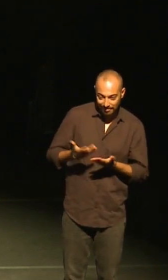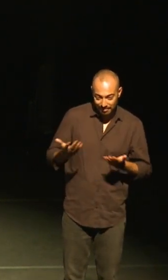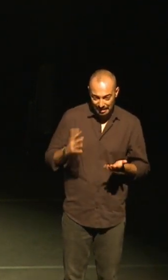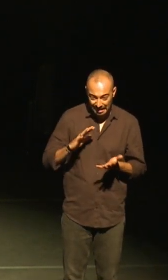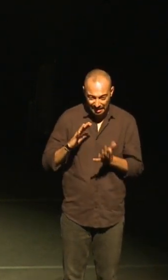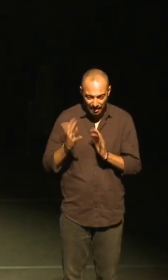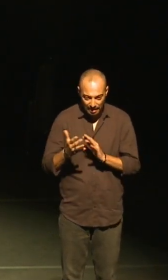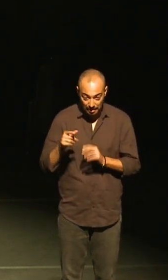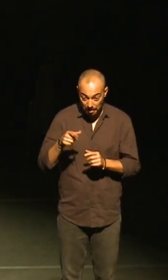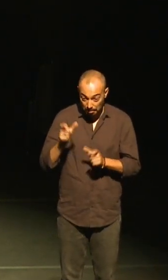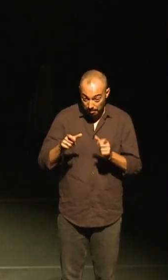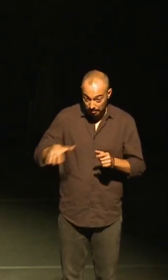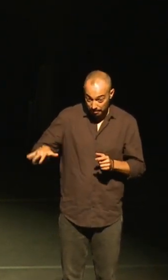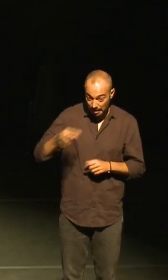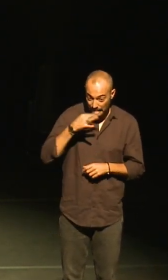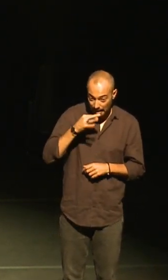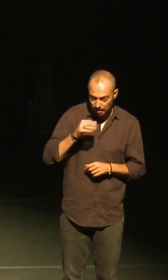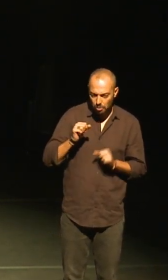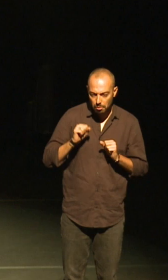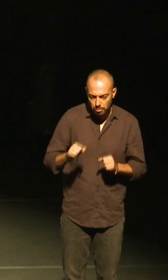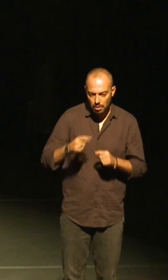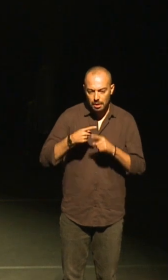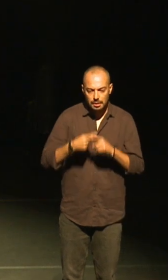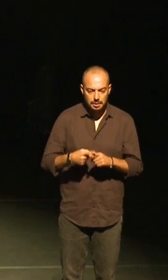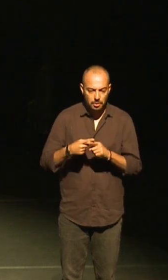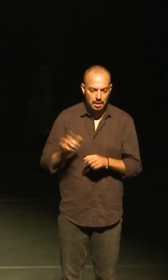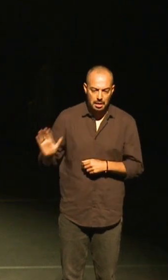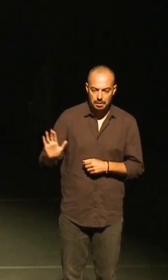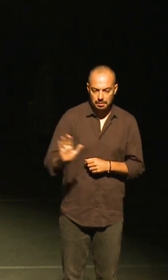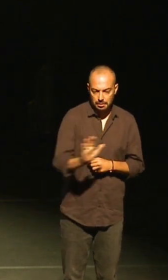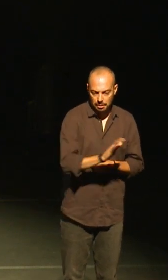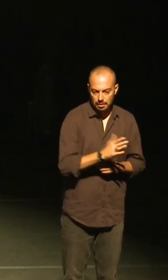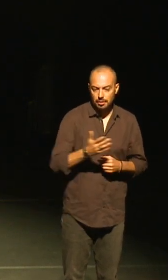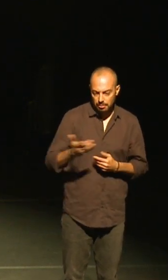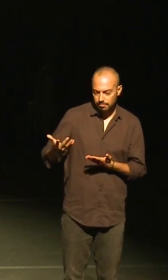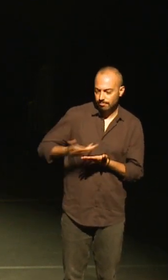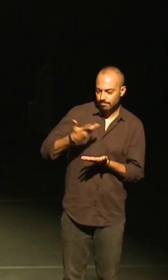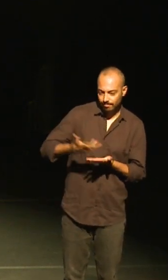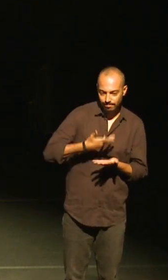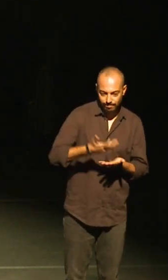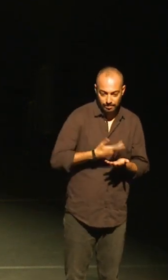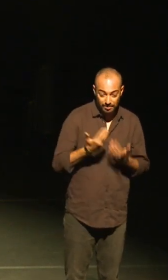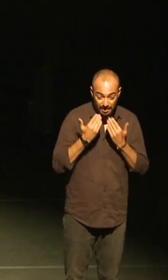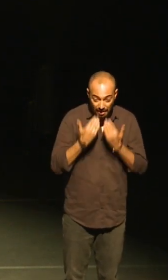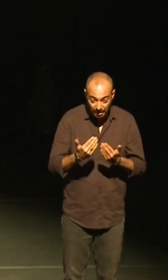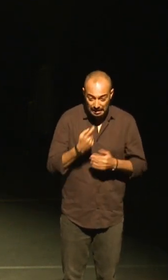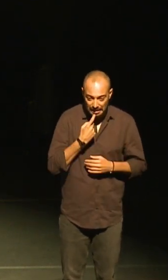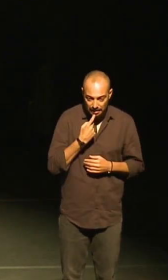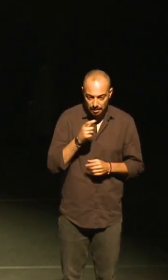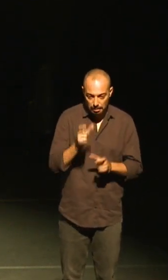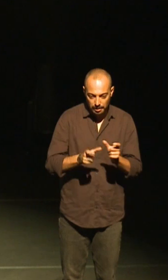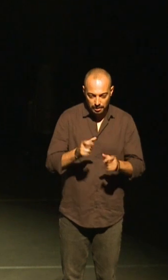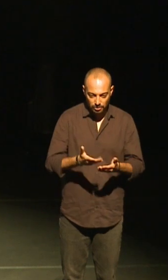chi è qui è che ci sta seguendo numeroso in streaming perché siamo live sul canale YouTube e però noi adesso facciamo